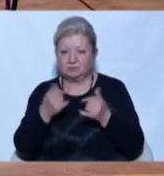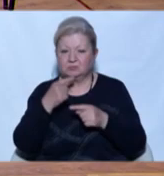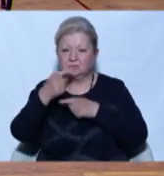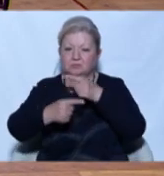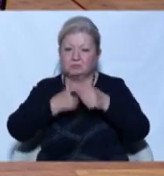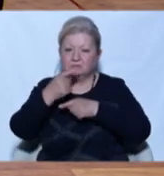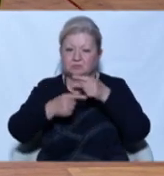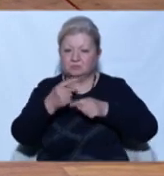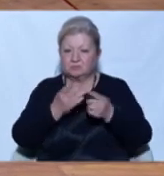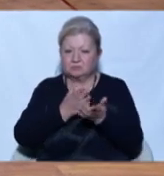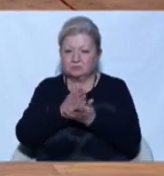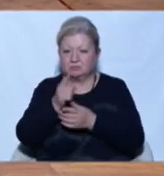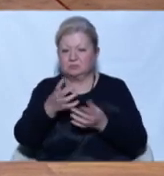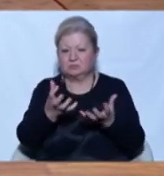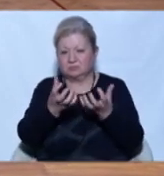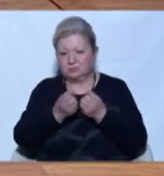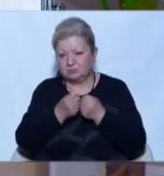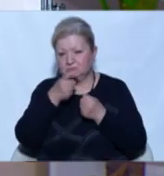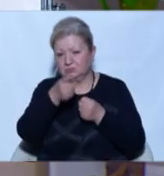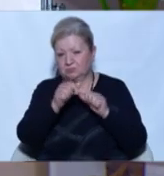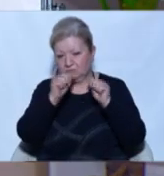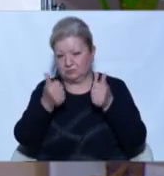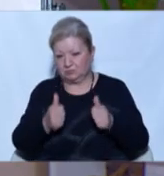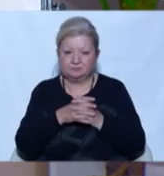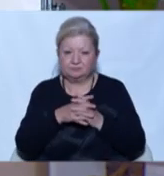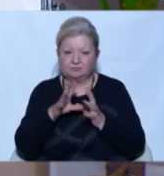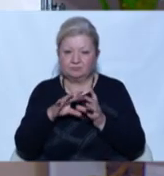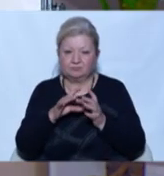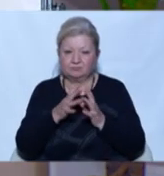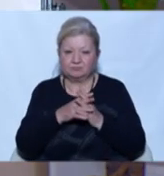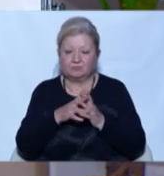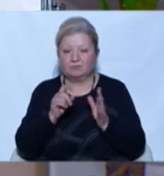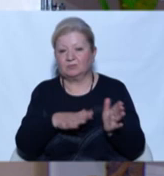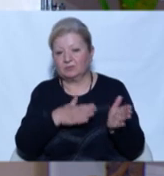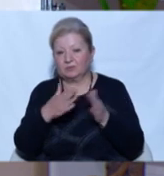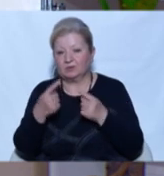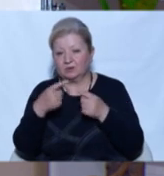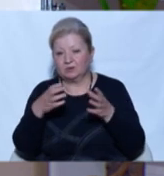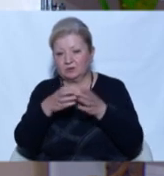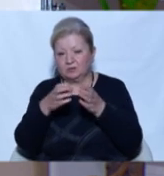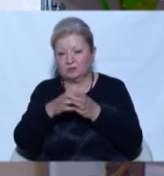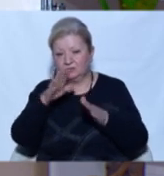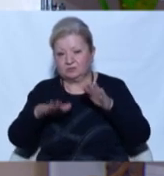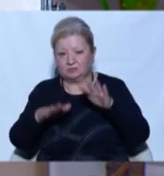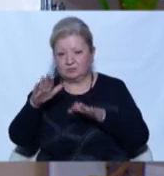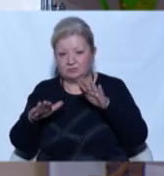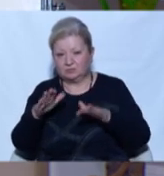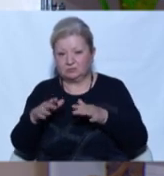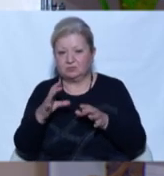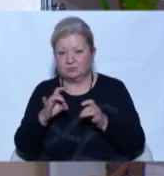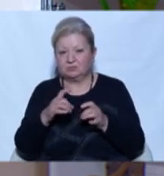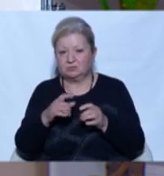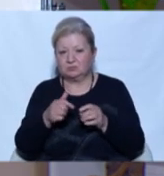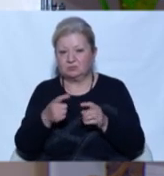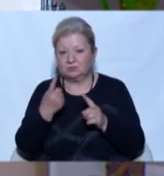საუკუნეების განმავლობაში მიიღო ასეთი ფორმა. Სანამ გადავიდოდეთ კონტინენტურ დრეებზე, მე მინდა ერთი